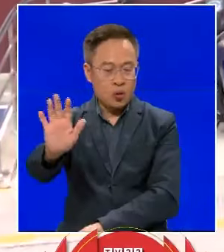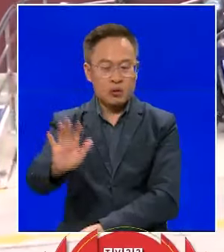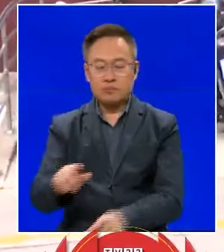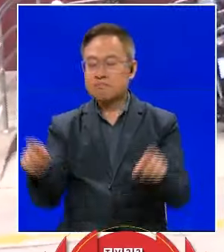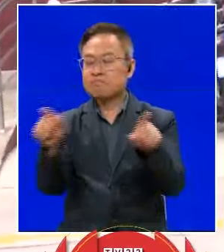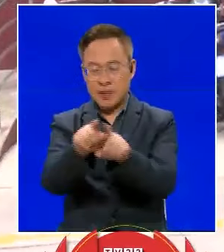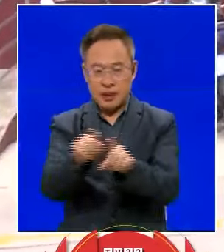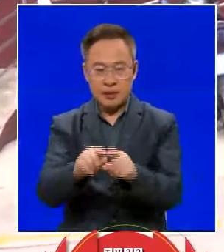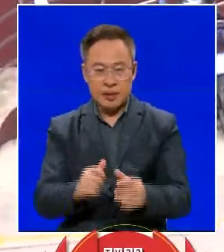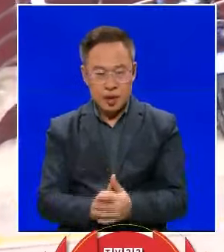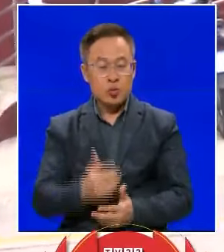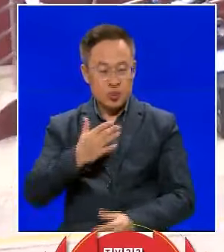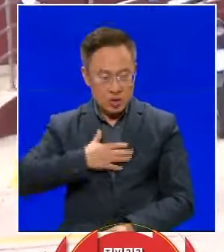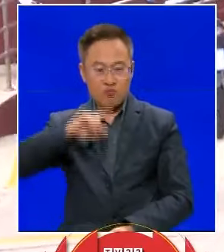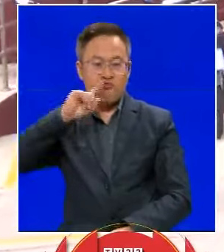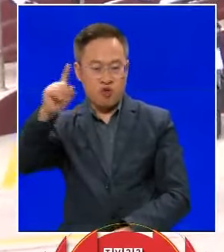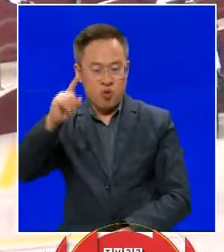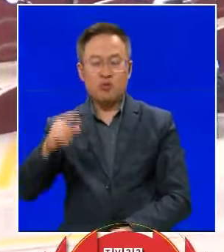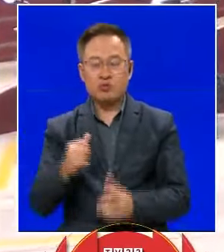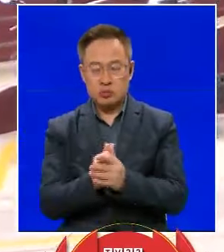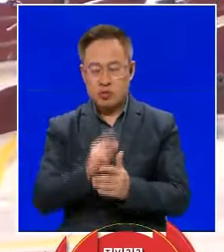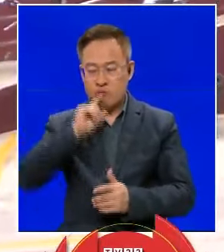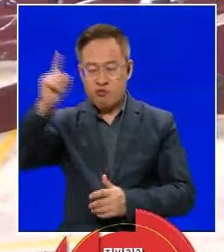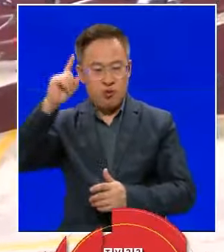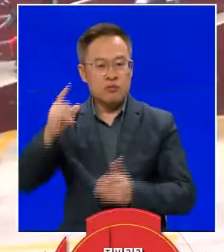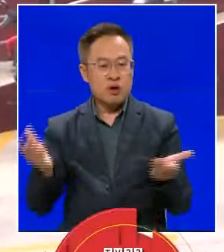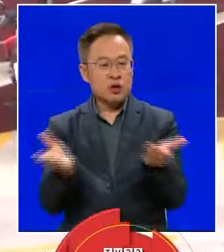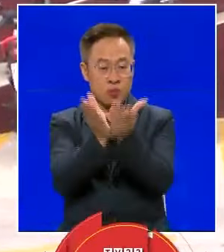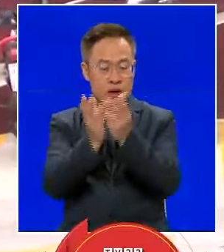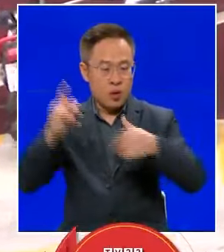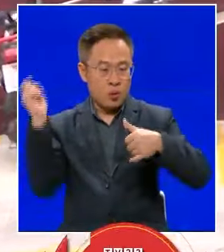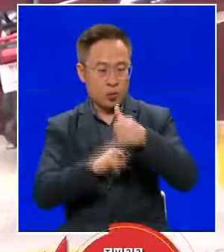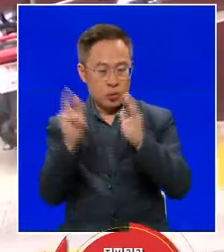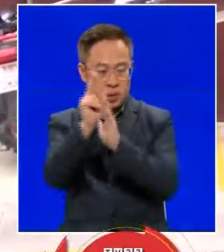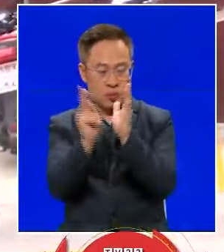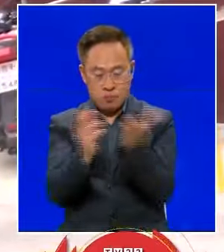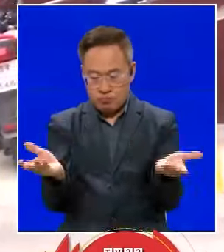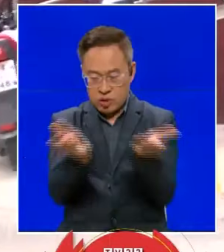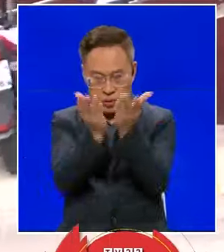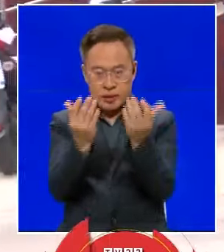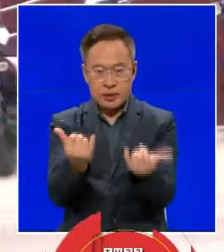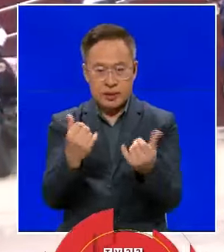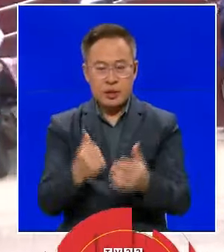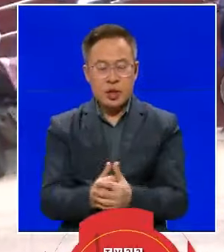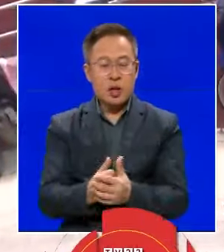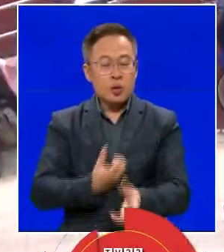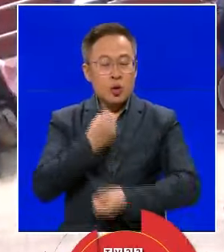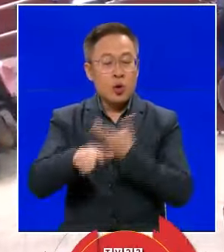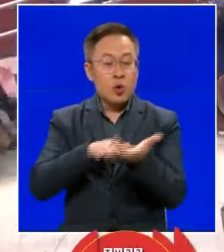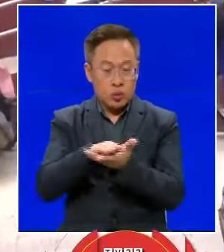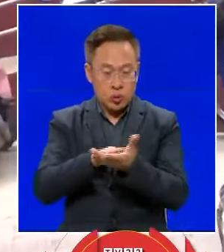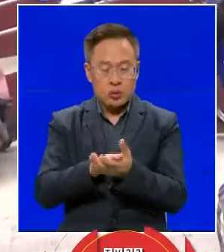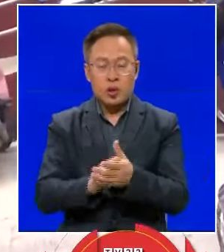ครับแต่ก็ยืนยันด้วยนะครับว่าหลังจากนี้ครับก็จะเดินหน้าเอาเรื่องให้ถึงที่สุดครับพร้อมกับขอโทษสังคมครับที่